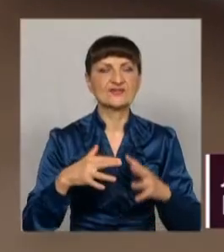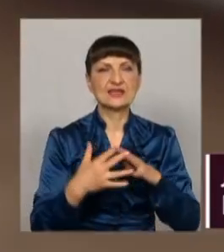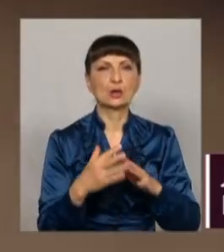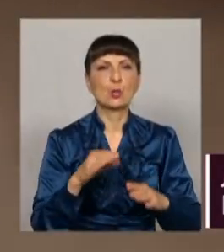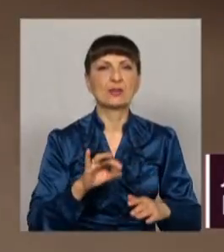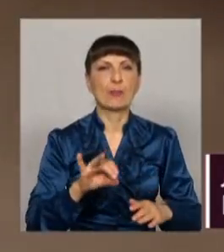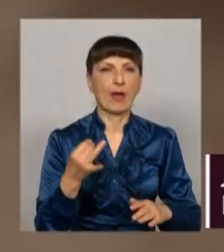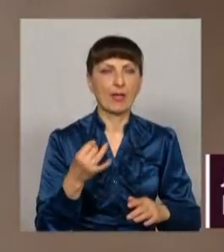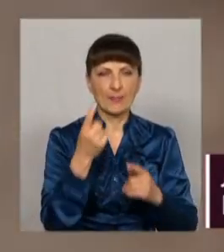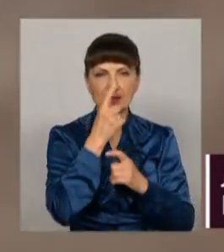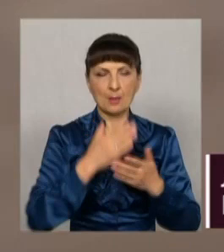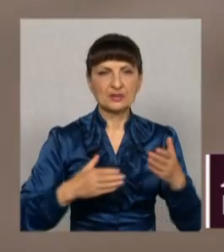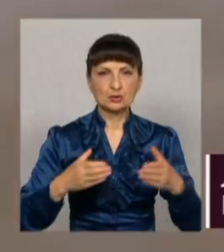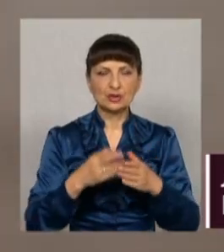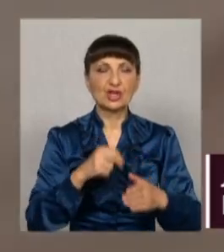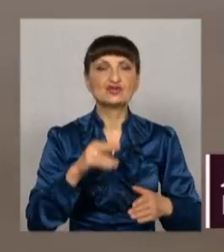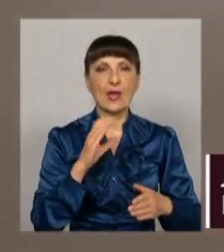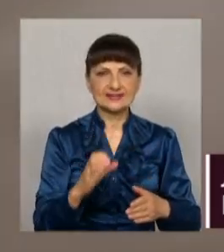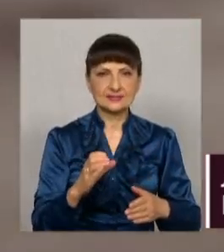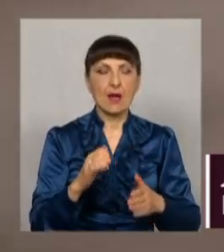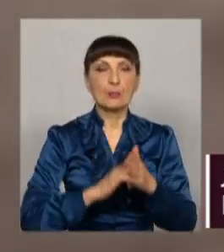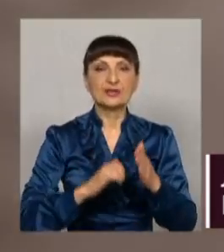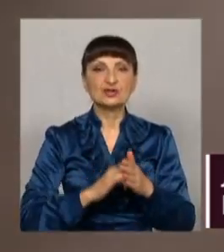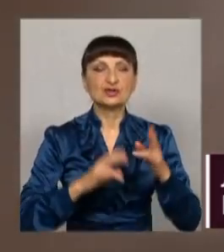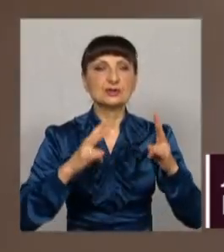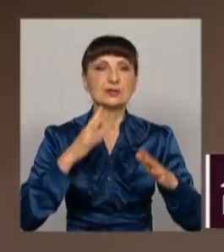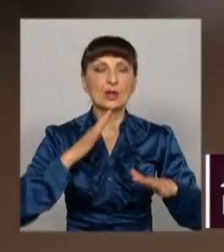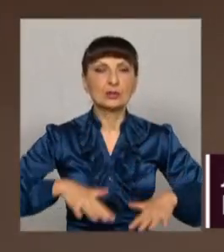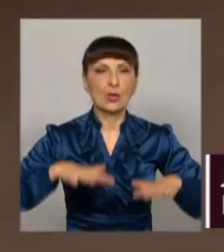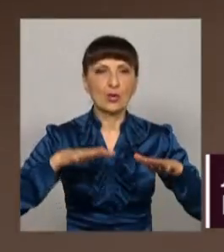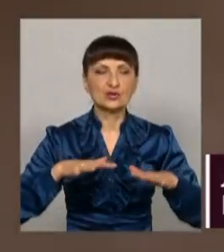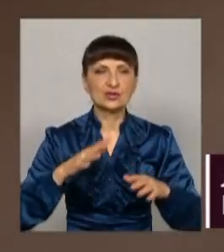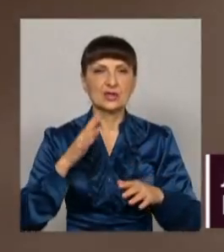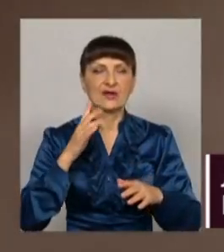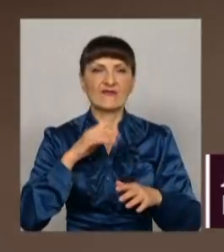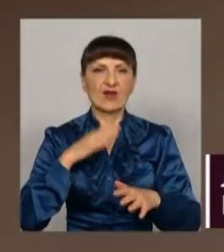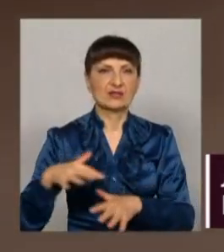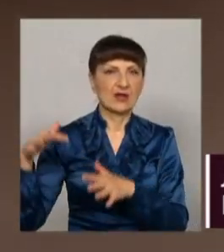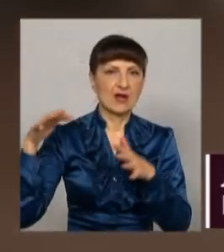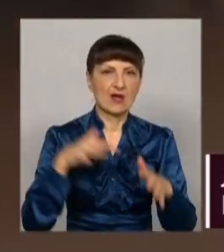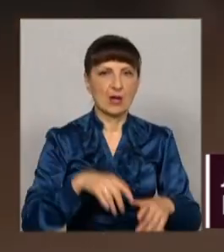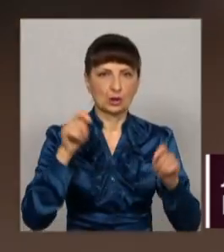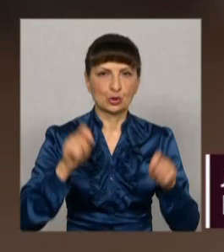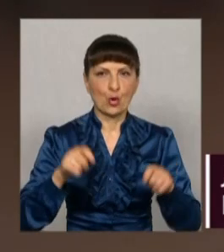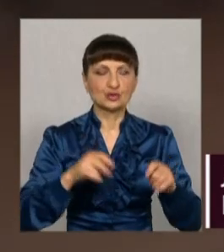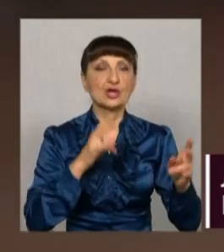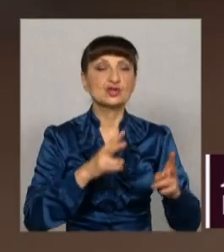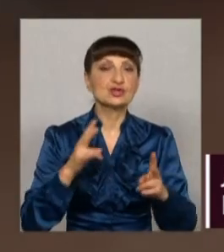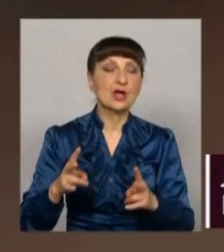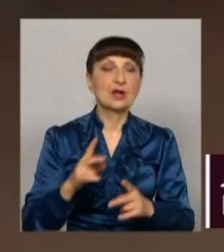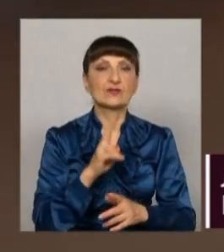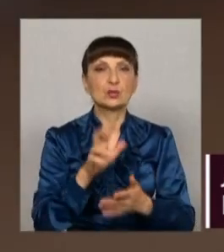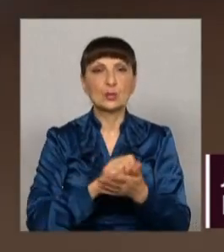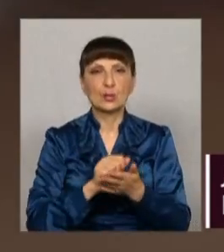Туменбай. По данным пресс-службы ДЧС области, причиной стихийного бедствия стал склоновый сток дождевых вод. О жертвах и пострадавших